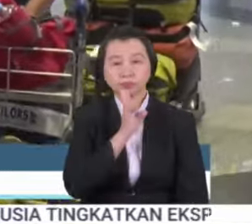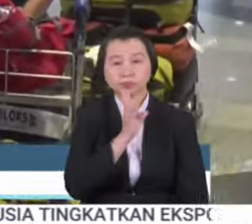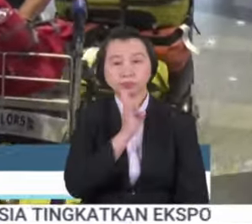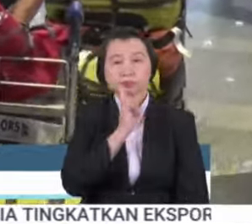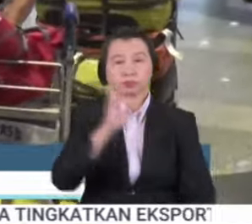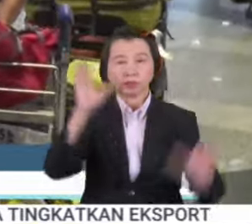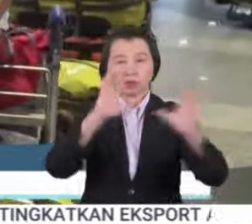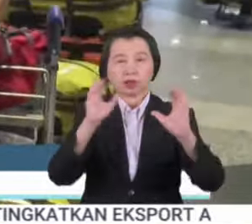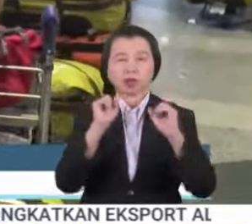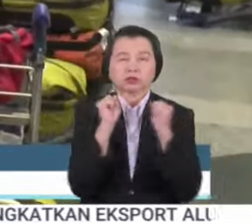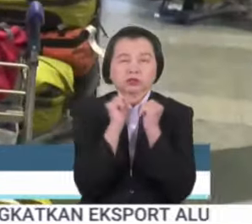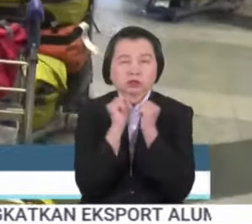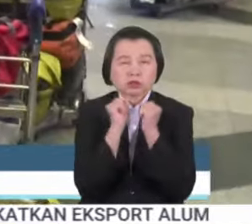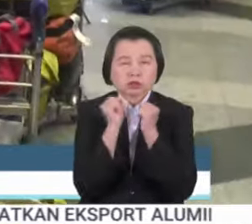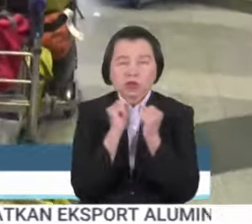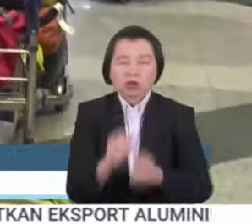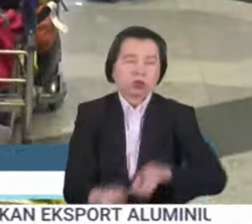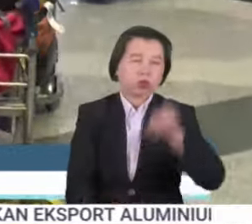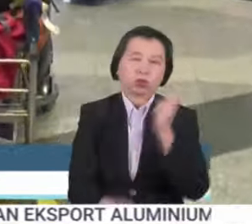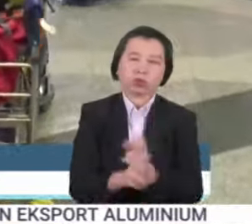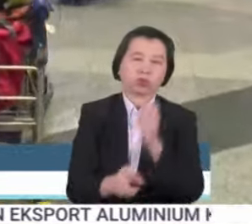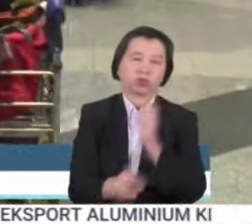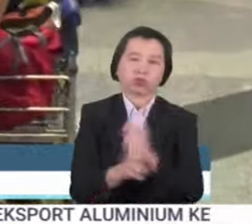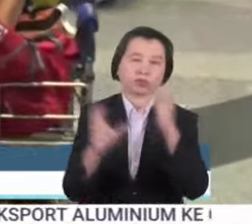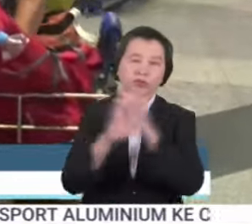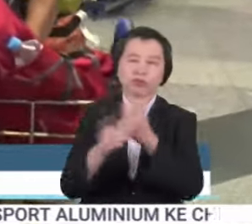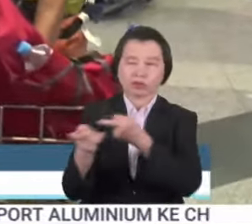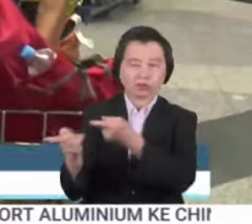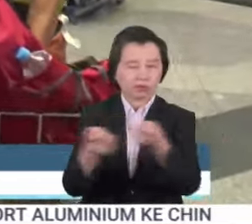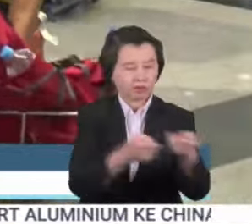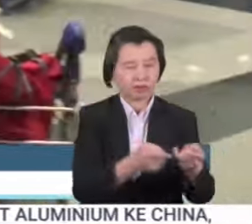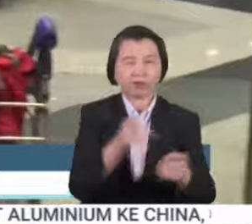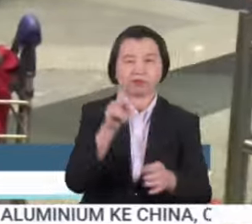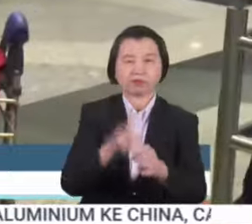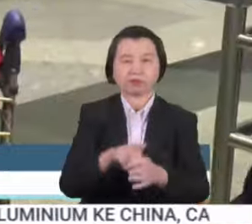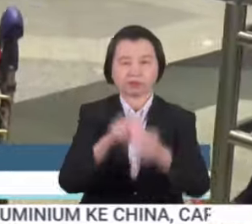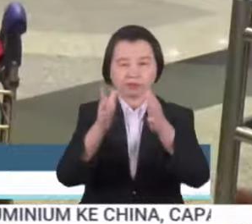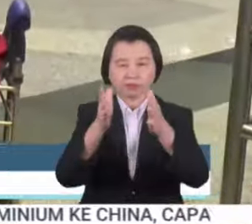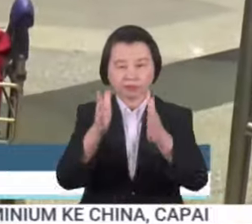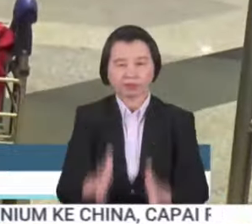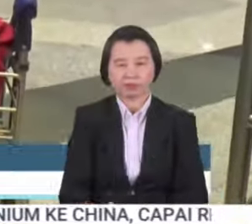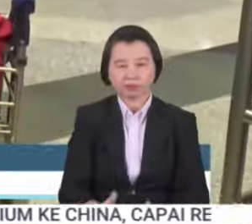Katanya cuaca sejuk antara cabaran dihadapi peserta.